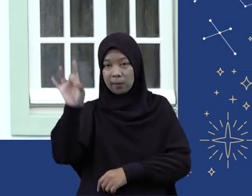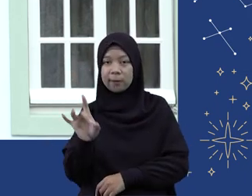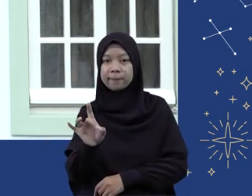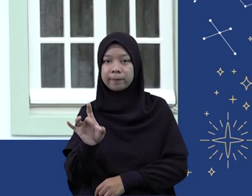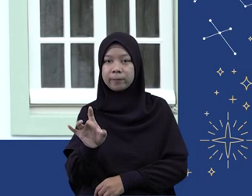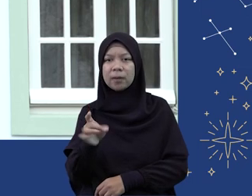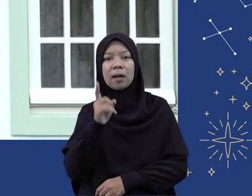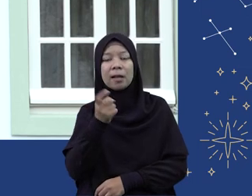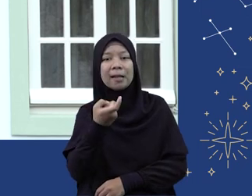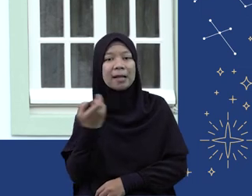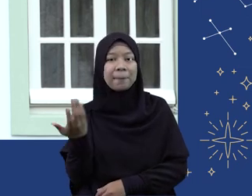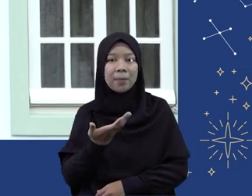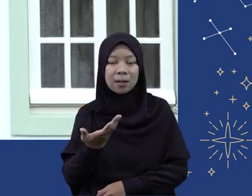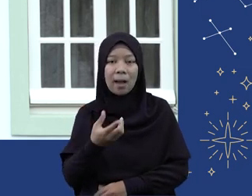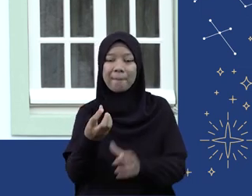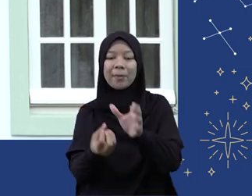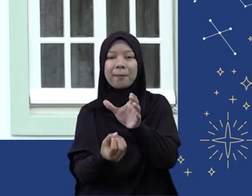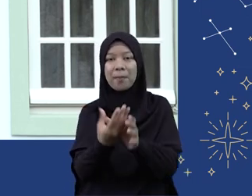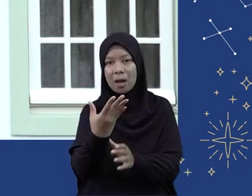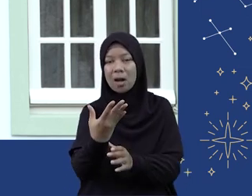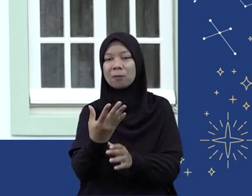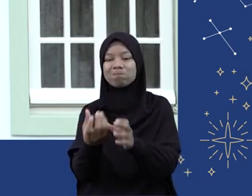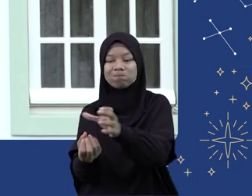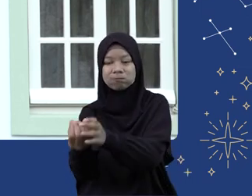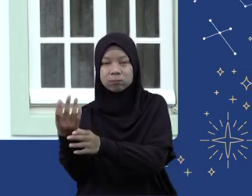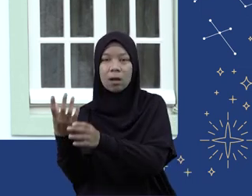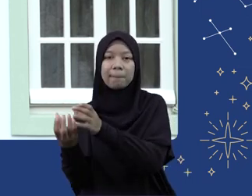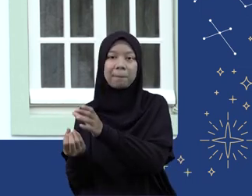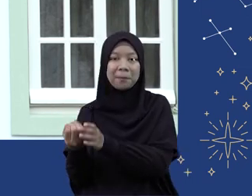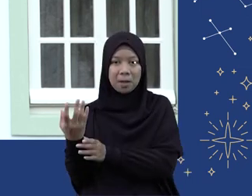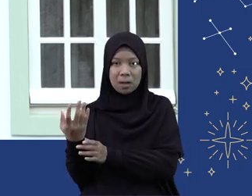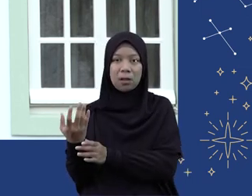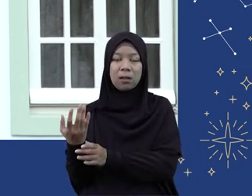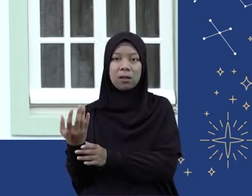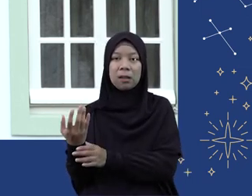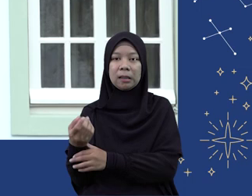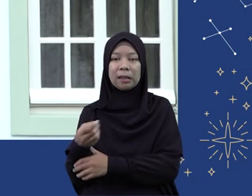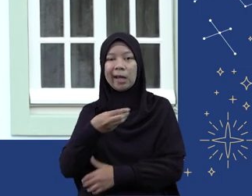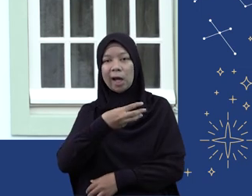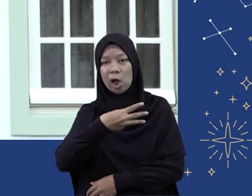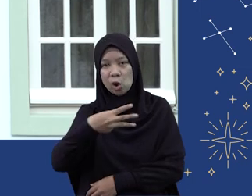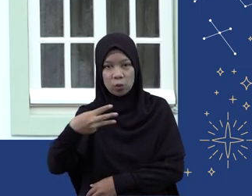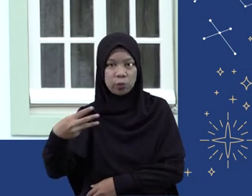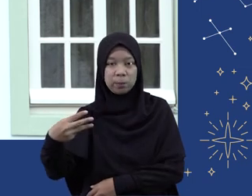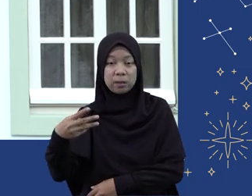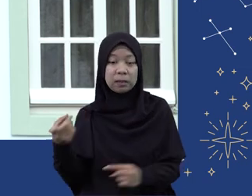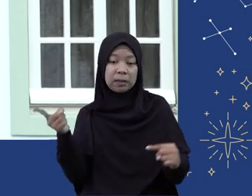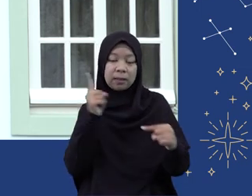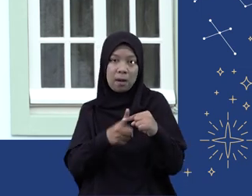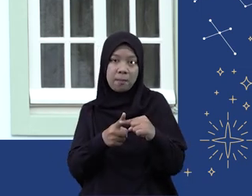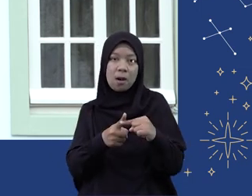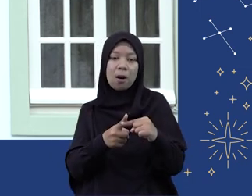akibat dari perkembangan pertumbuhan ekonomi maupun pertumbuhan